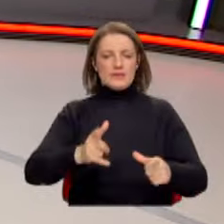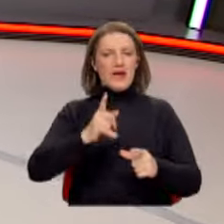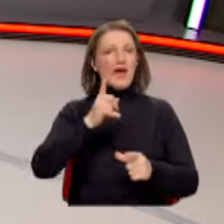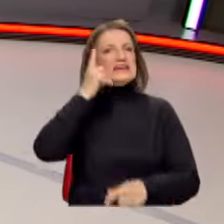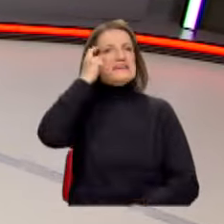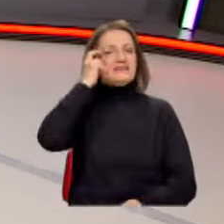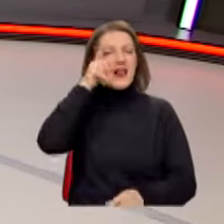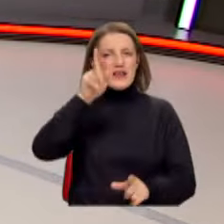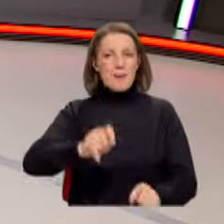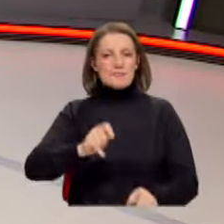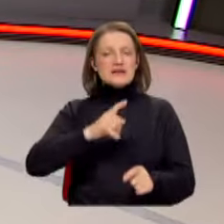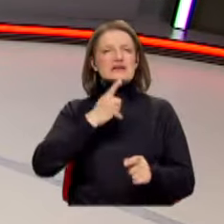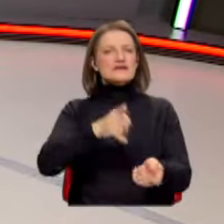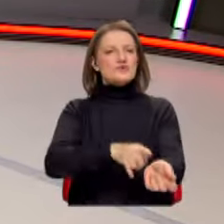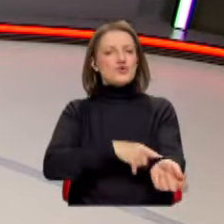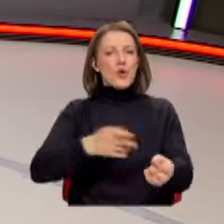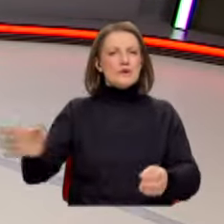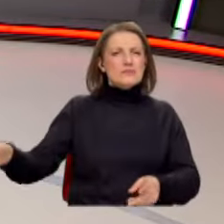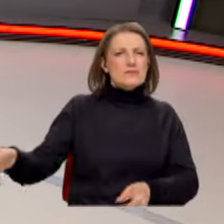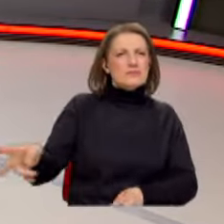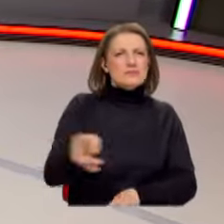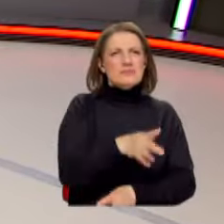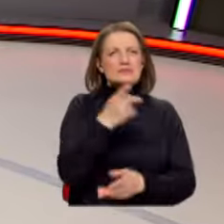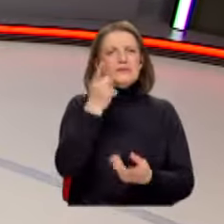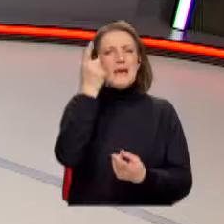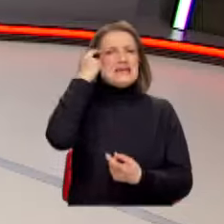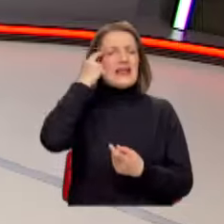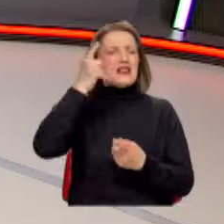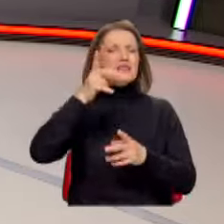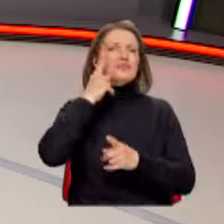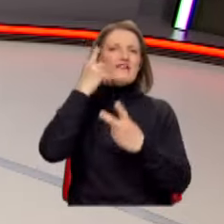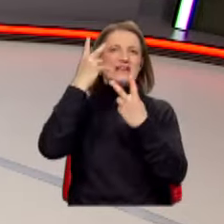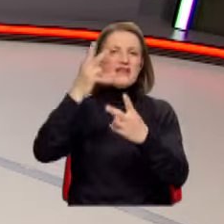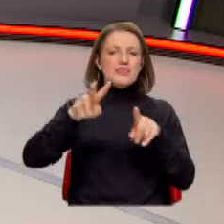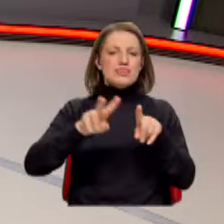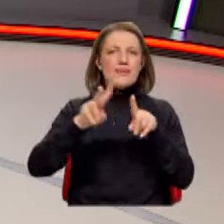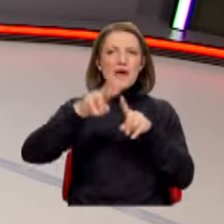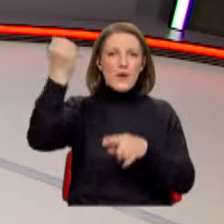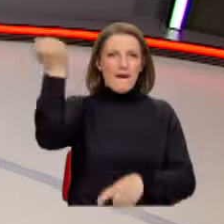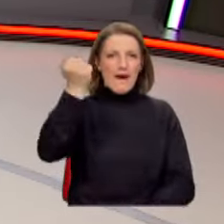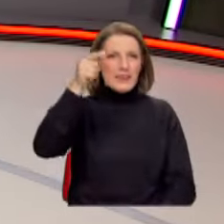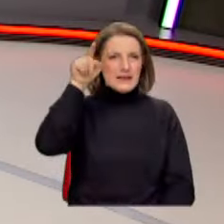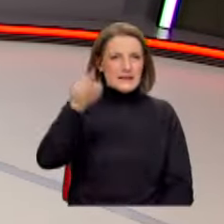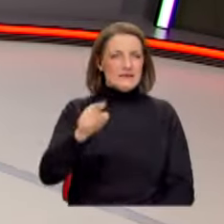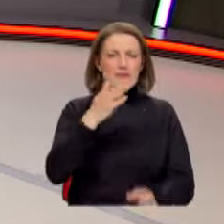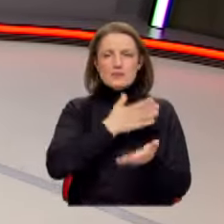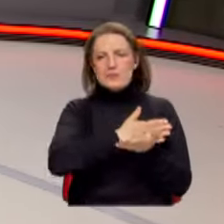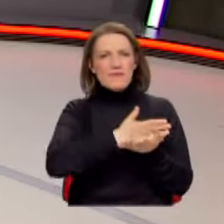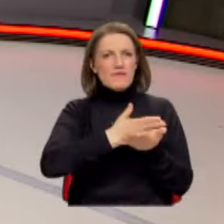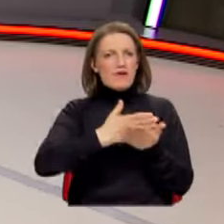soykırımı. İsrail, cani İsrail devletinin, Netanyahu denen katilin devam eden